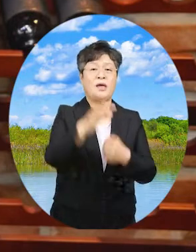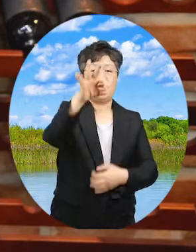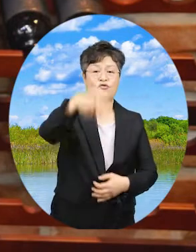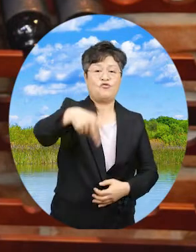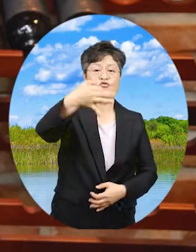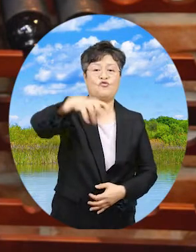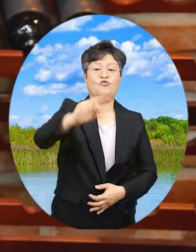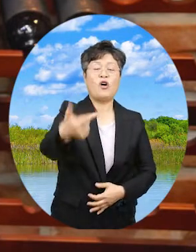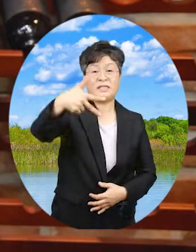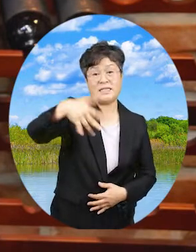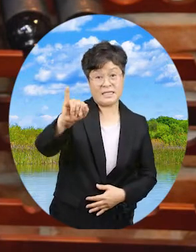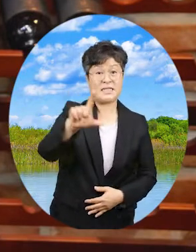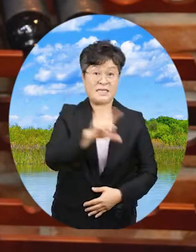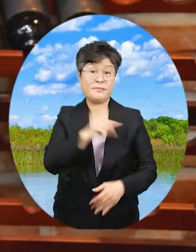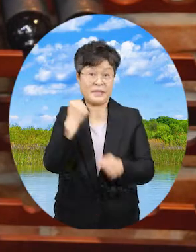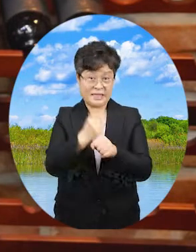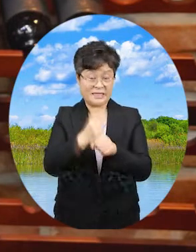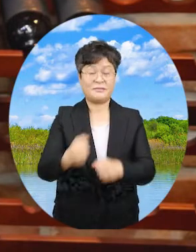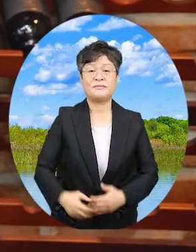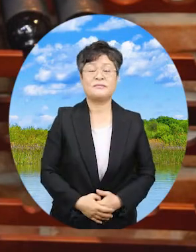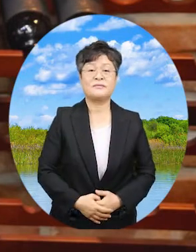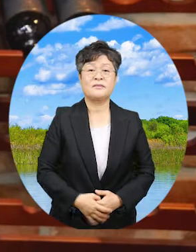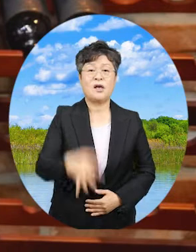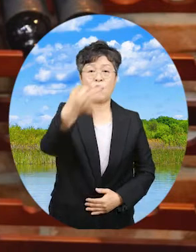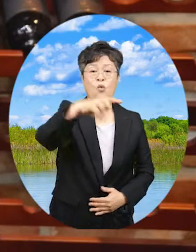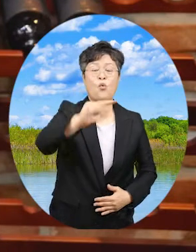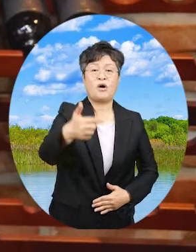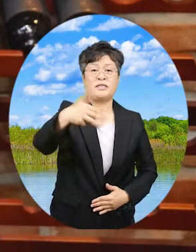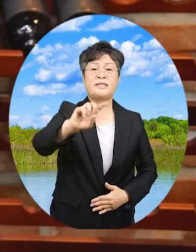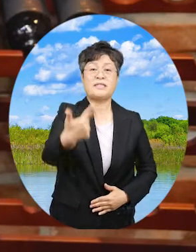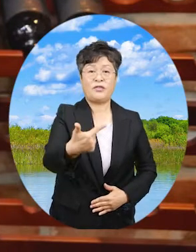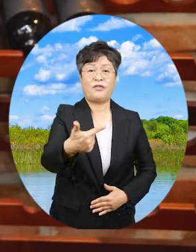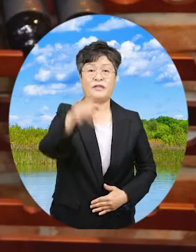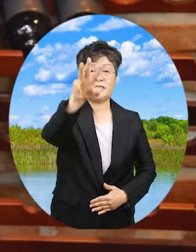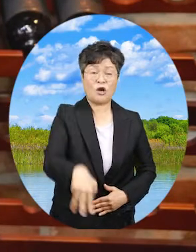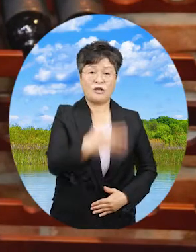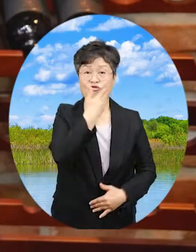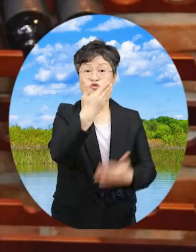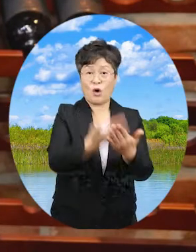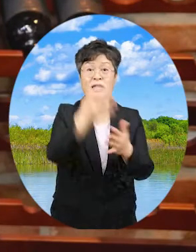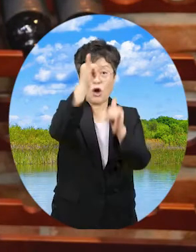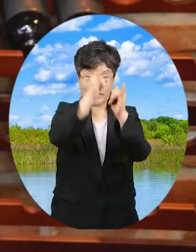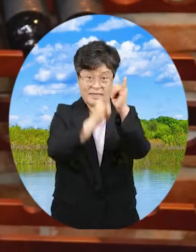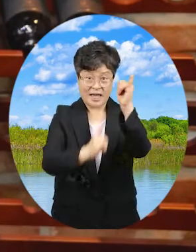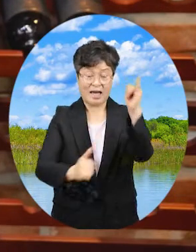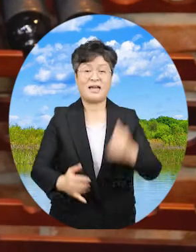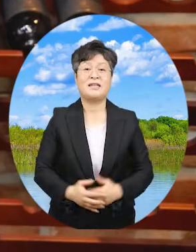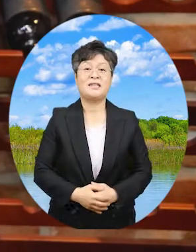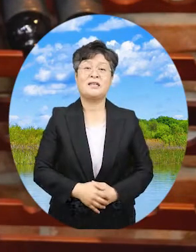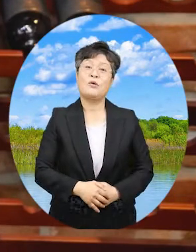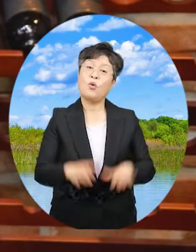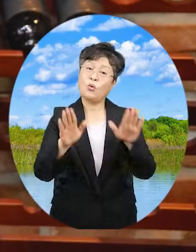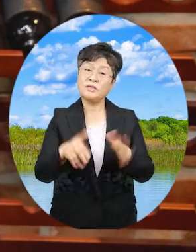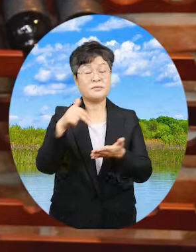유원지라고 하는 이름으로 만들어지게 됐죠. 이것이 원천천의 매우 중요한 역사이기도 하답니다. 그 옆에